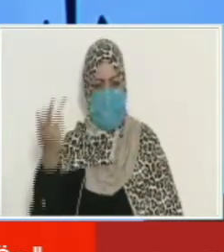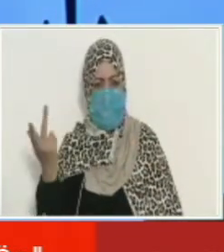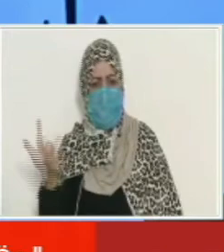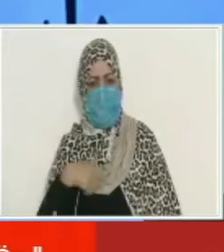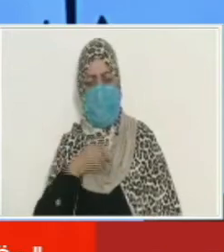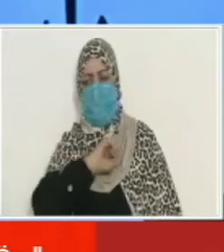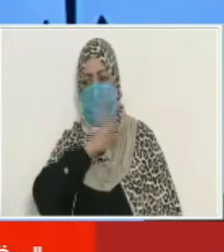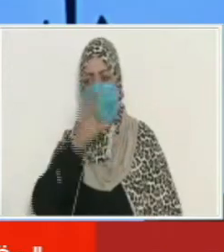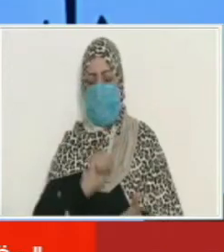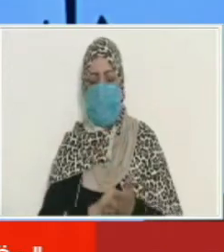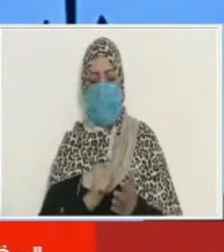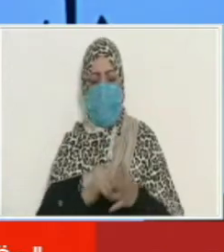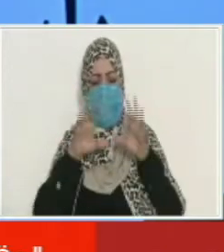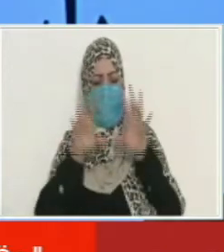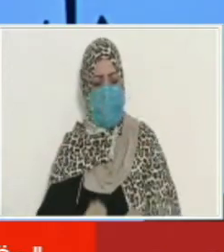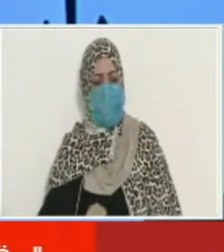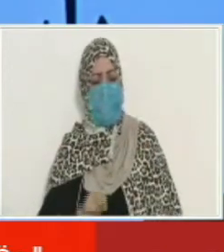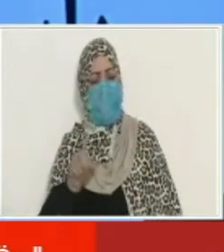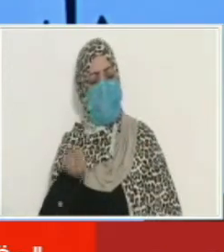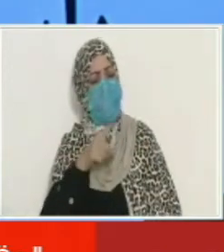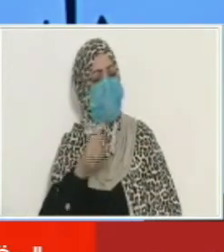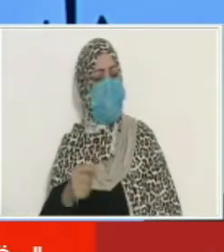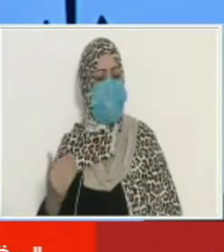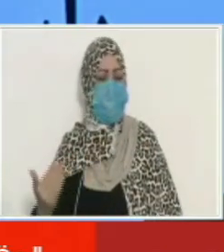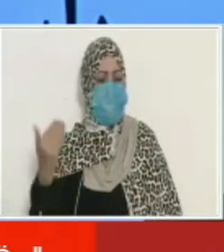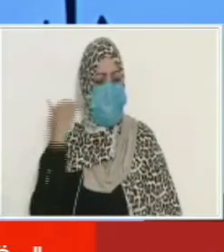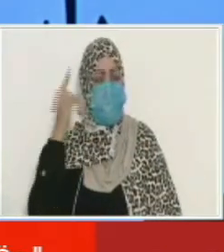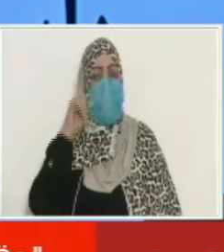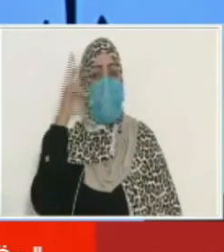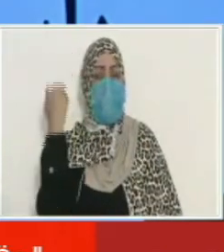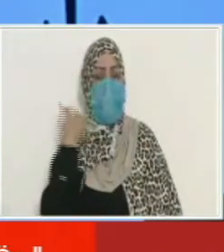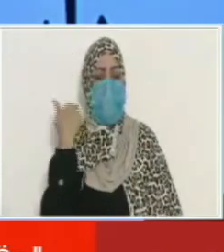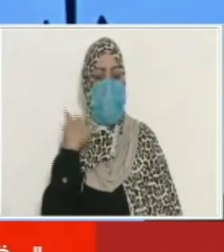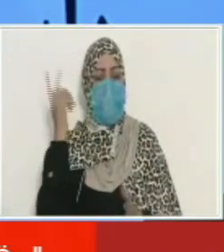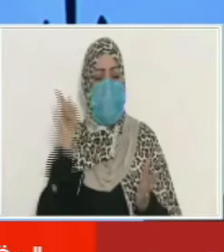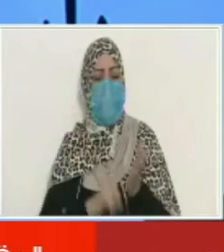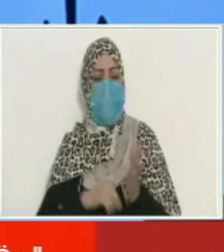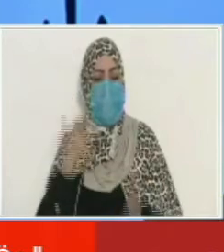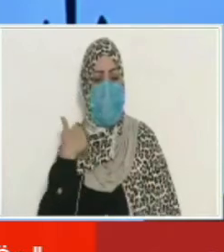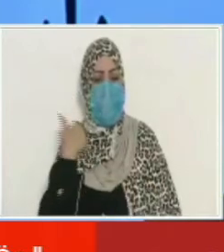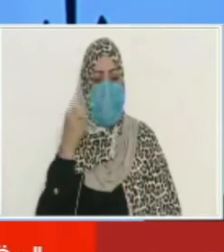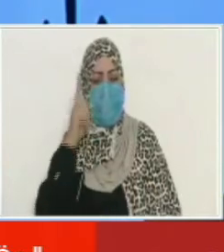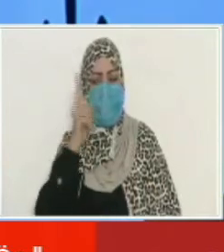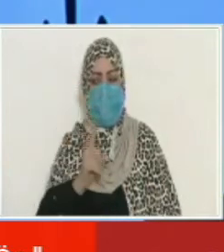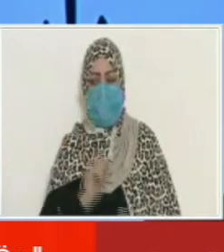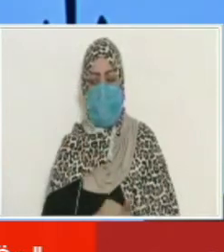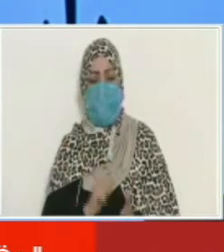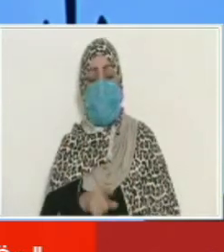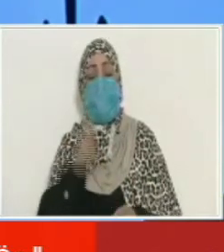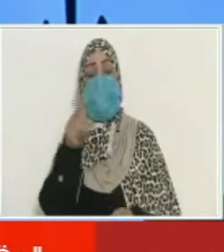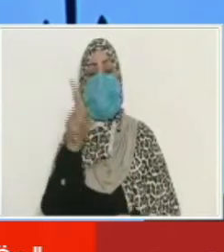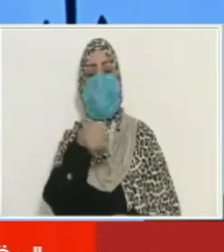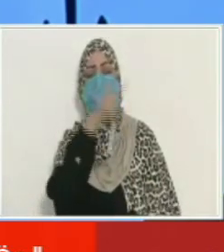وصاحبه آثم إلا أن يتوب إلى الله ويرجع الحق لأصحابه ويدعن لحكم الشرع في ذلك.